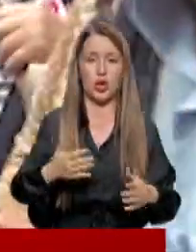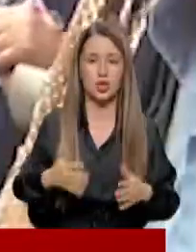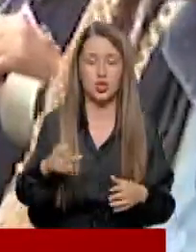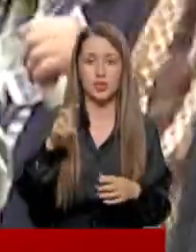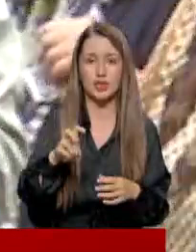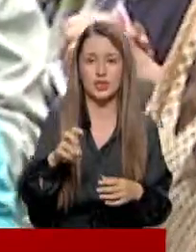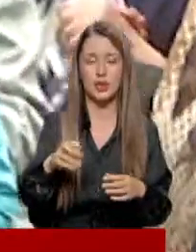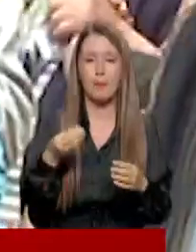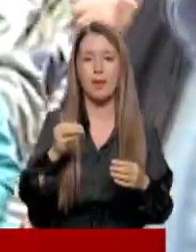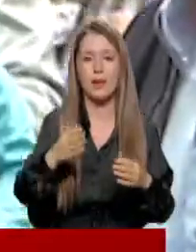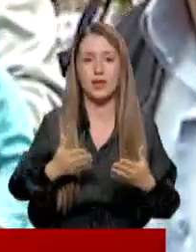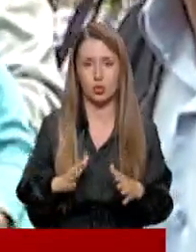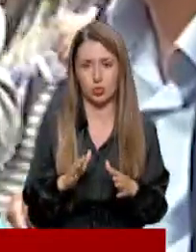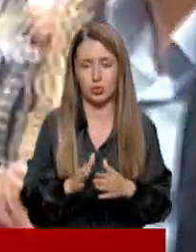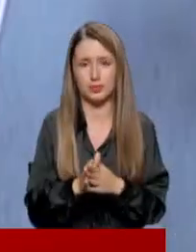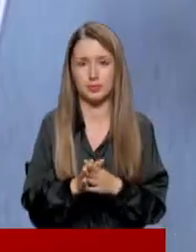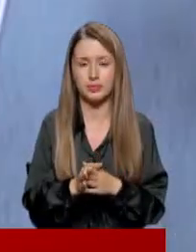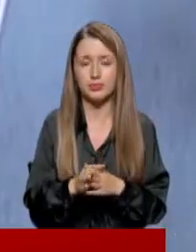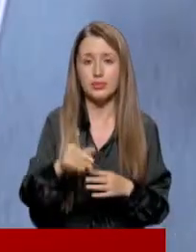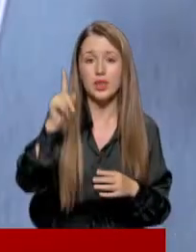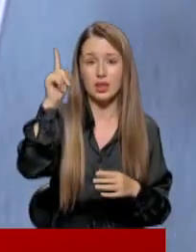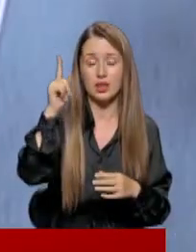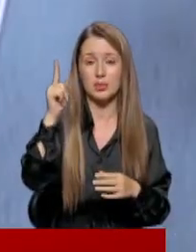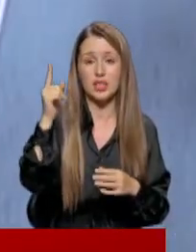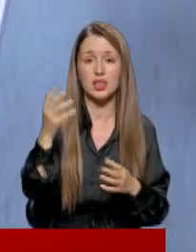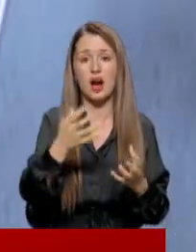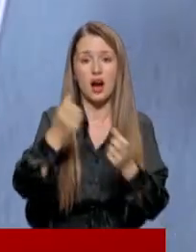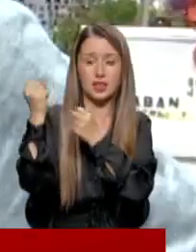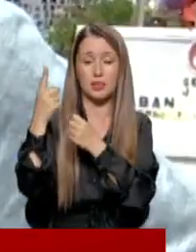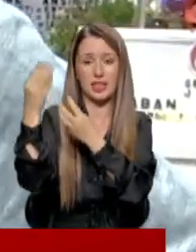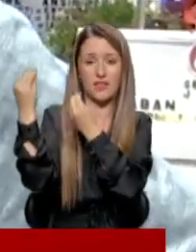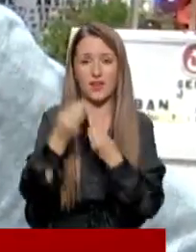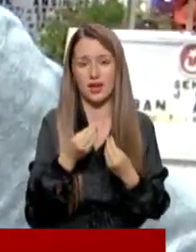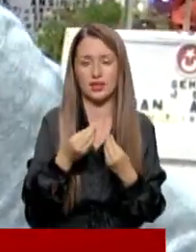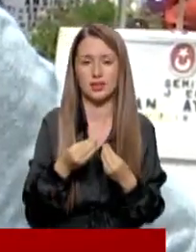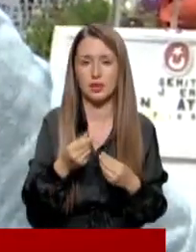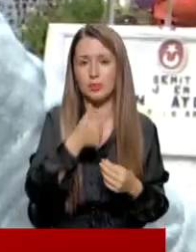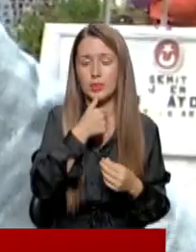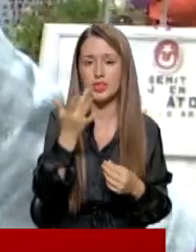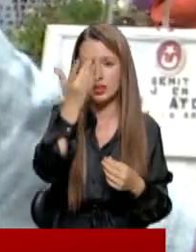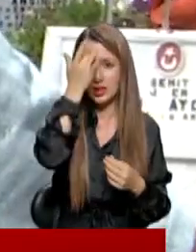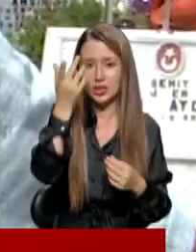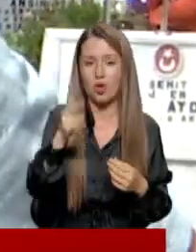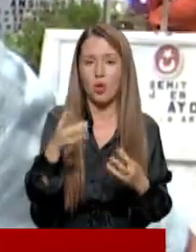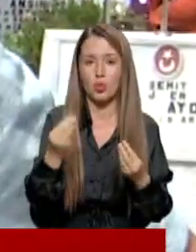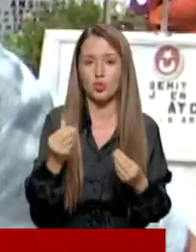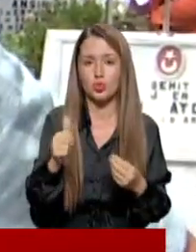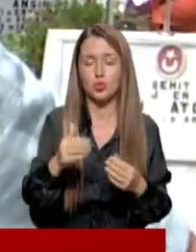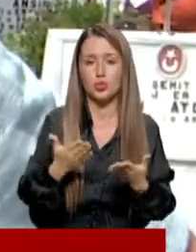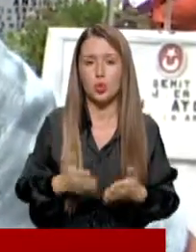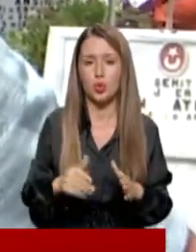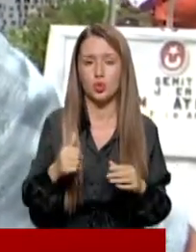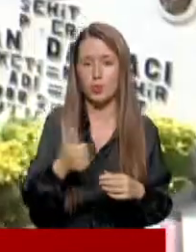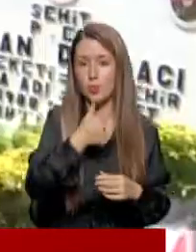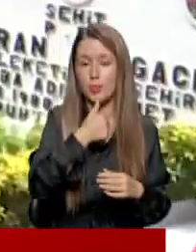Gece 2.30'da oğlum hayata gözleri yumuyor. Rabbim birini veriyor, birini alıyor. Babasının şehit olduğu gün doğdu. Babasının ismiyle